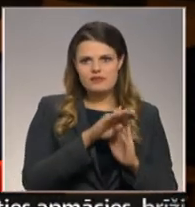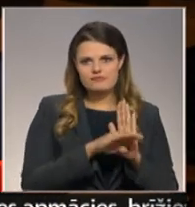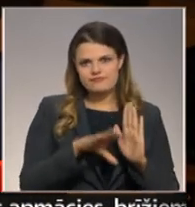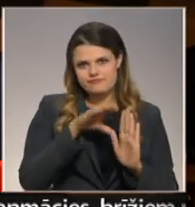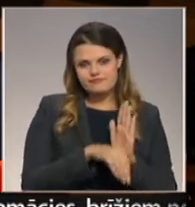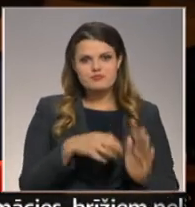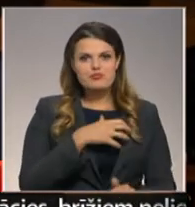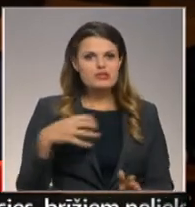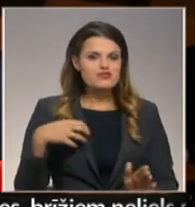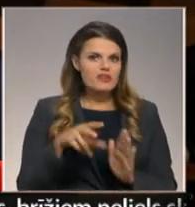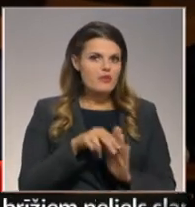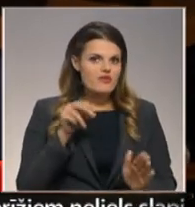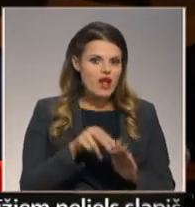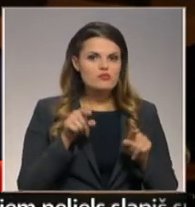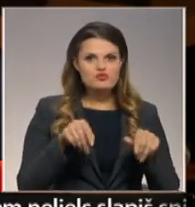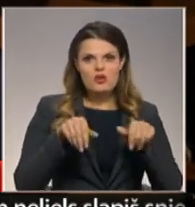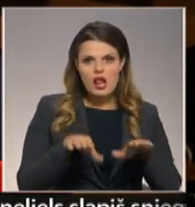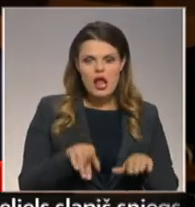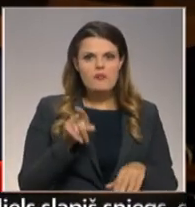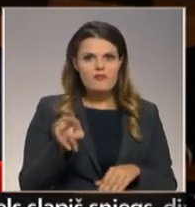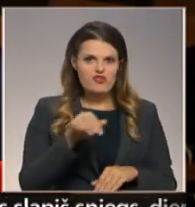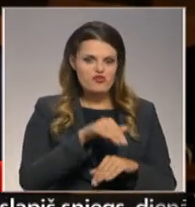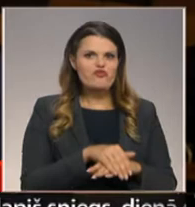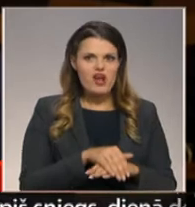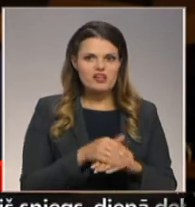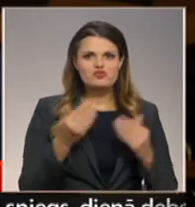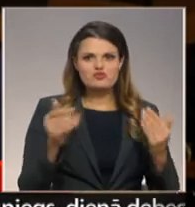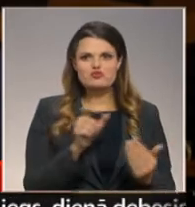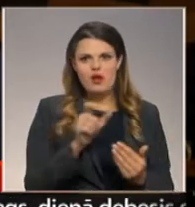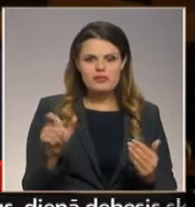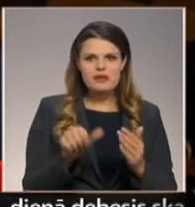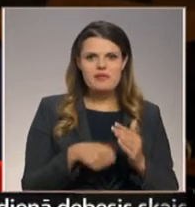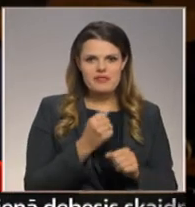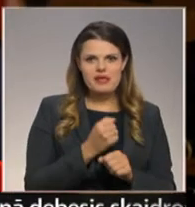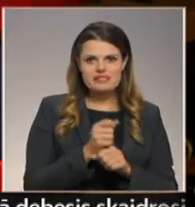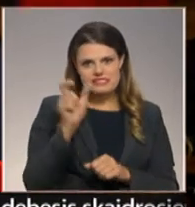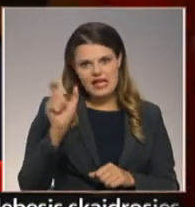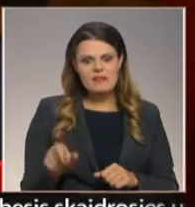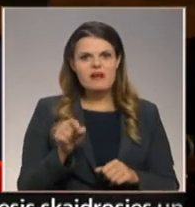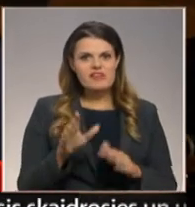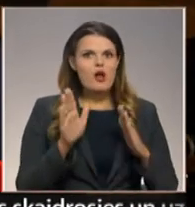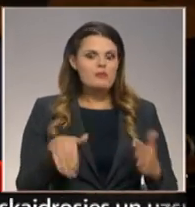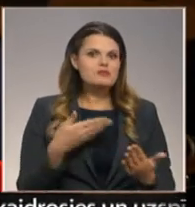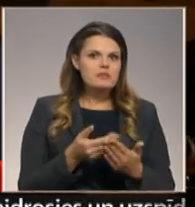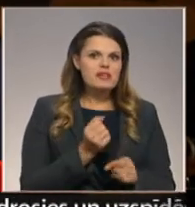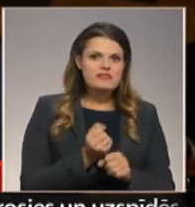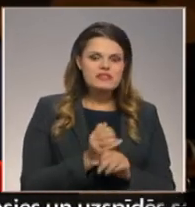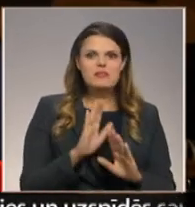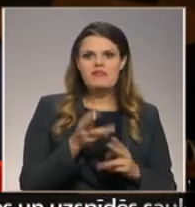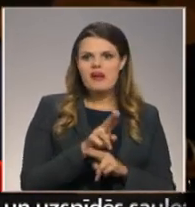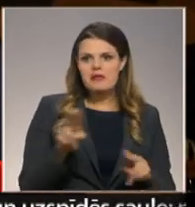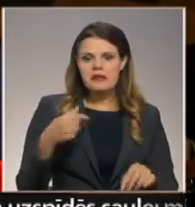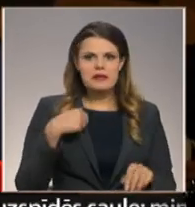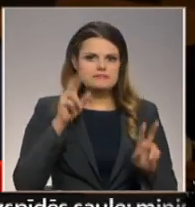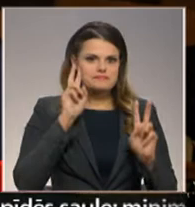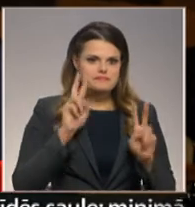pašvaldību vēlēšanām, un ar šo lēmumu viņas faktiski šobrīd kļūst par bezdarbniecēm, vai viņām tiks piedāvāts darbs vai netiks, to es šobrīd